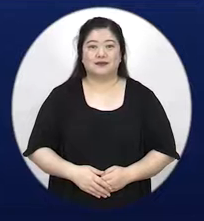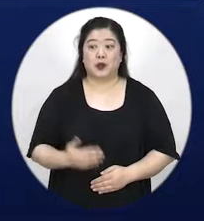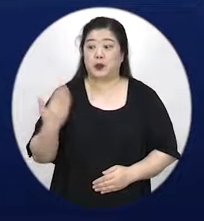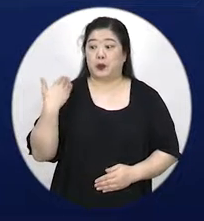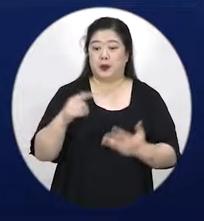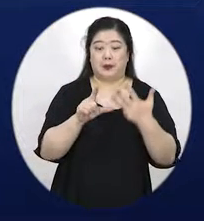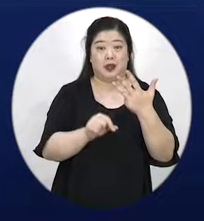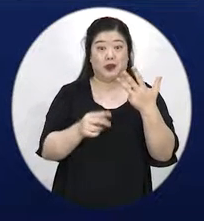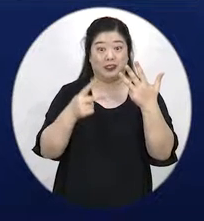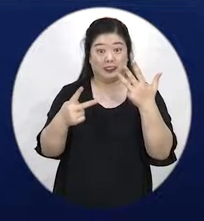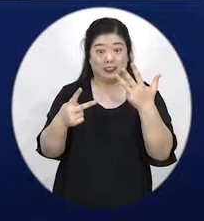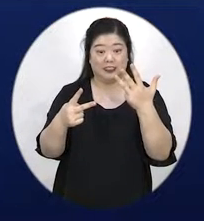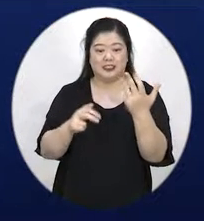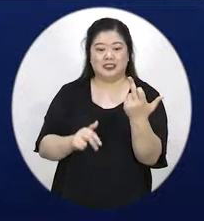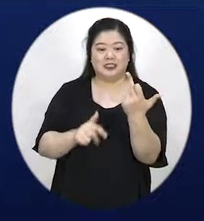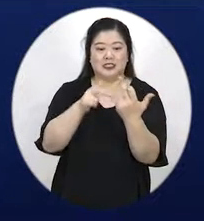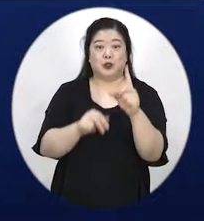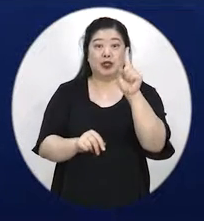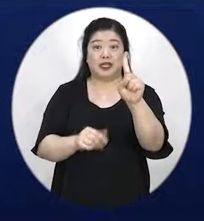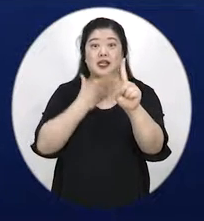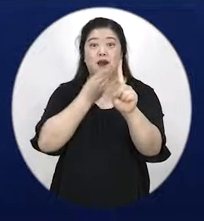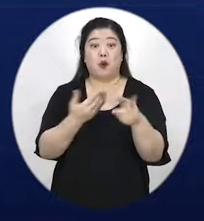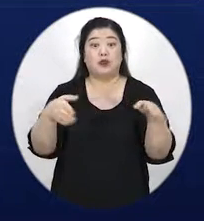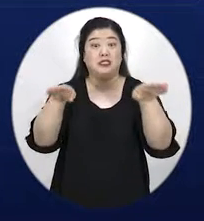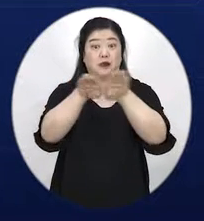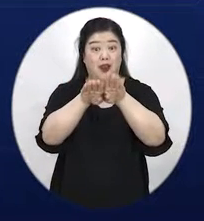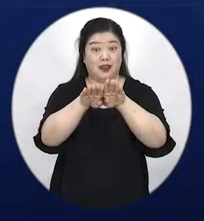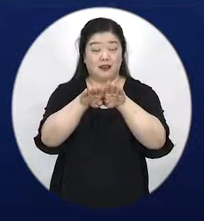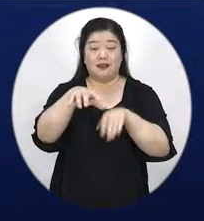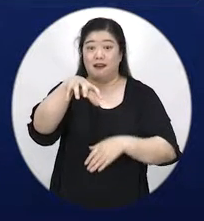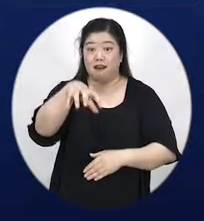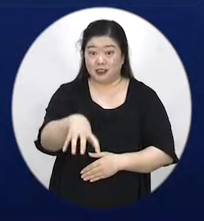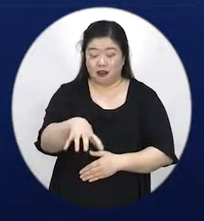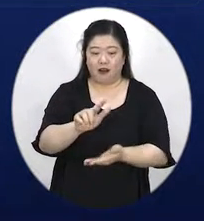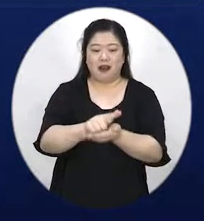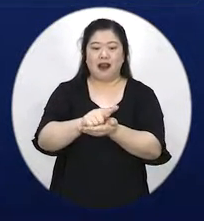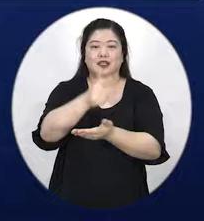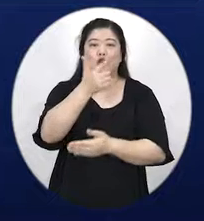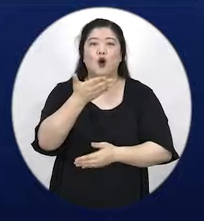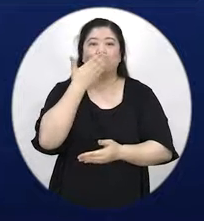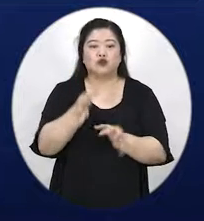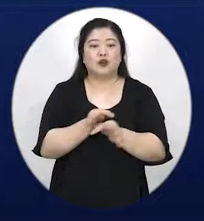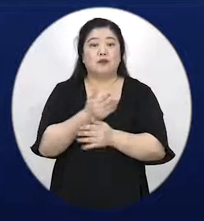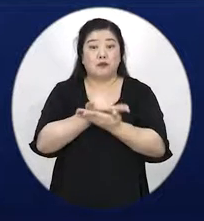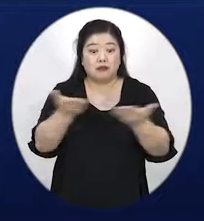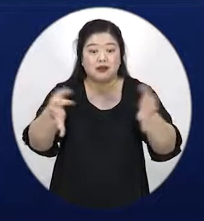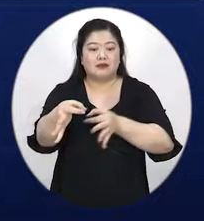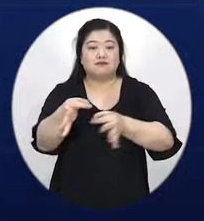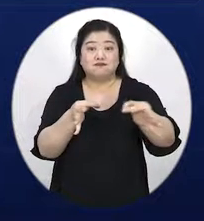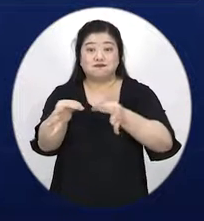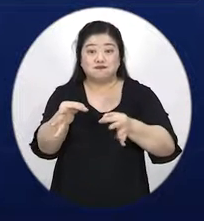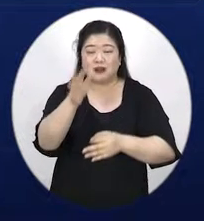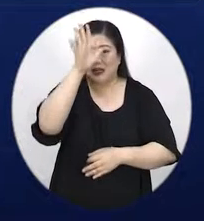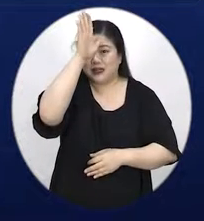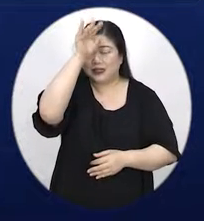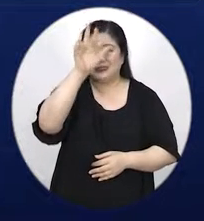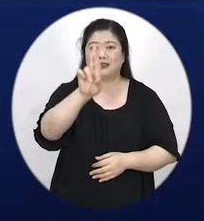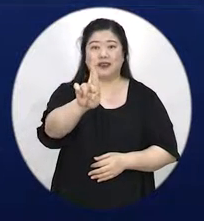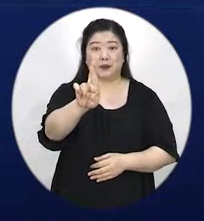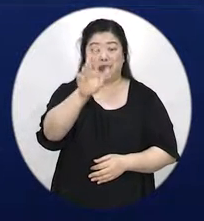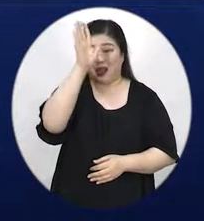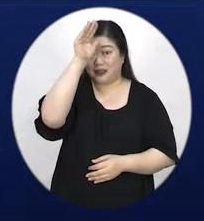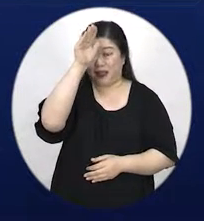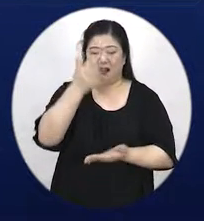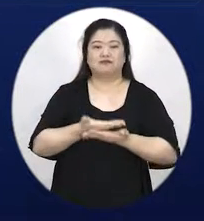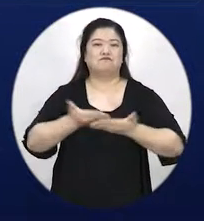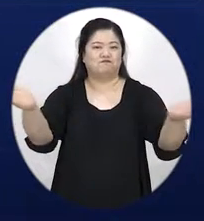지난 8월 2일 등촌 1 종합 사회 복지관 강당에서 강서 푸드뱅크 마켓과 함께하는 삼계탕 나눔 행사가